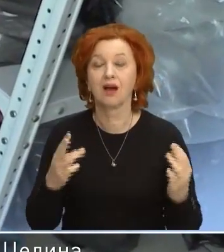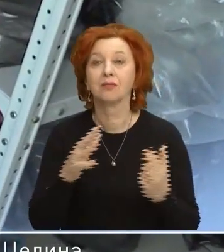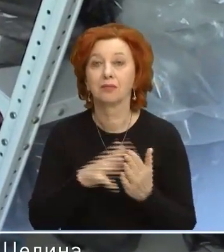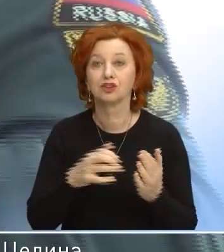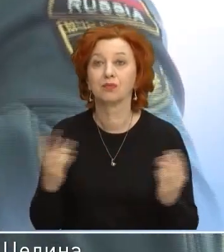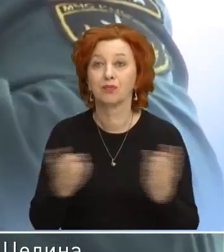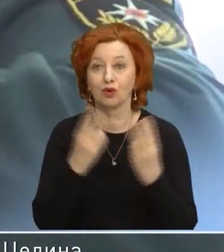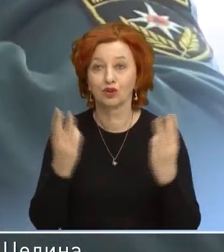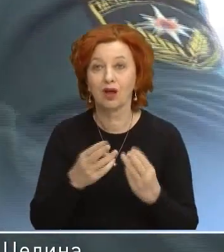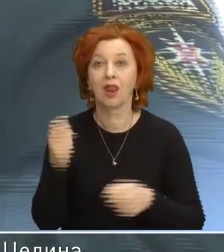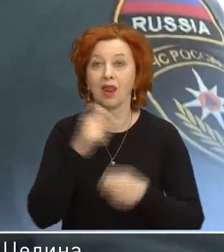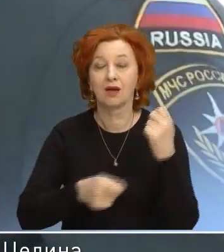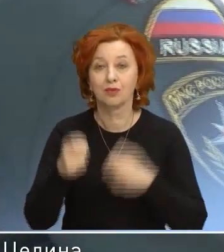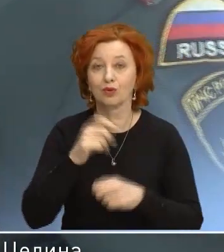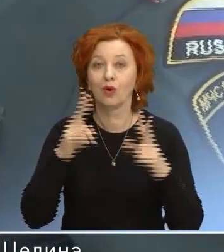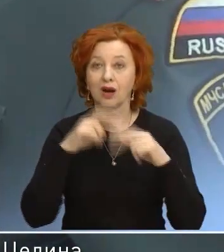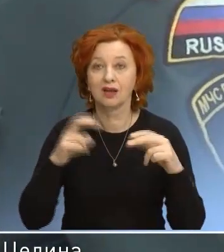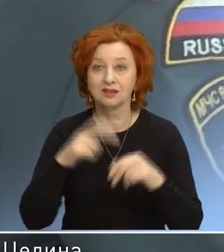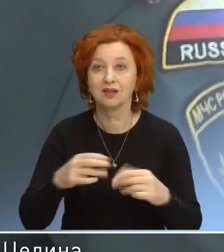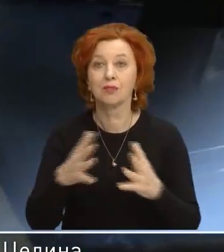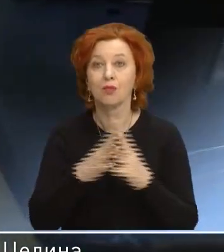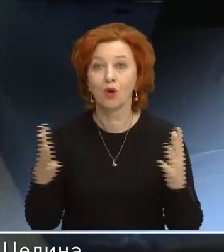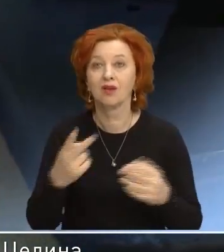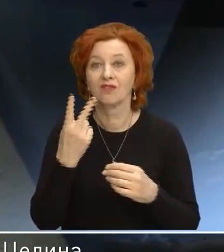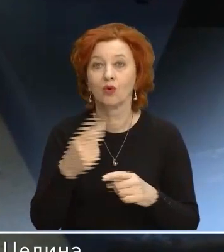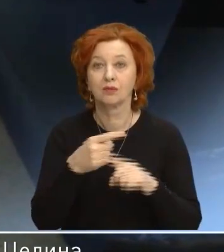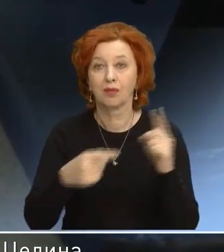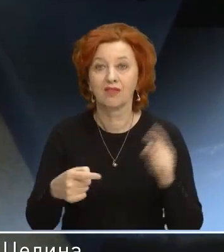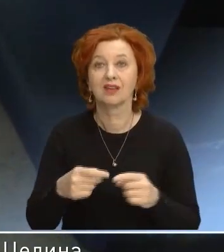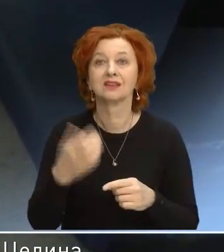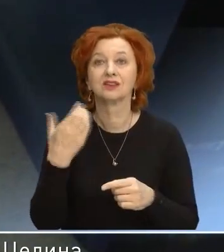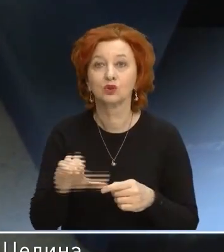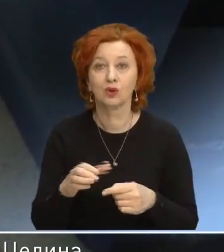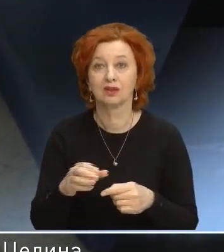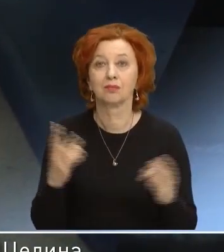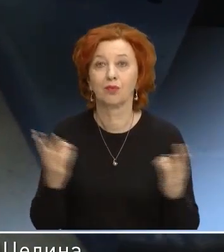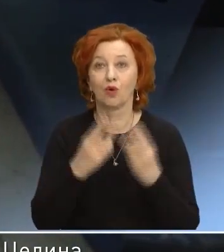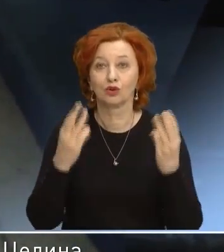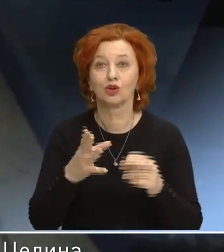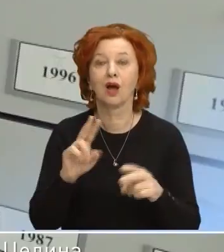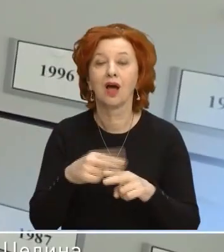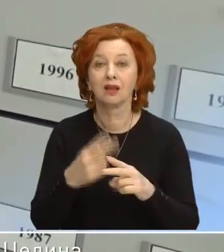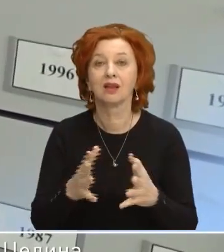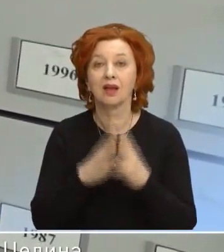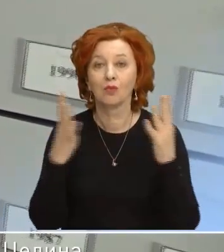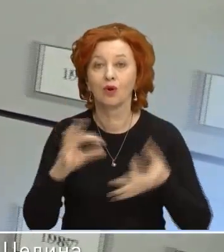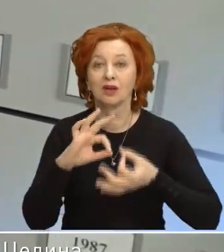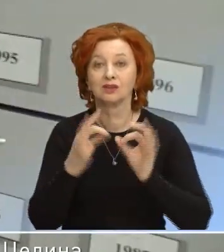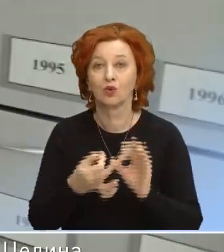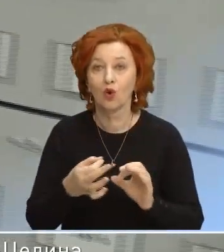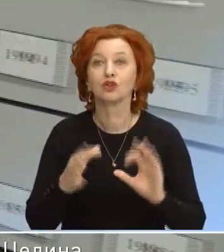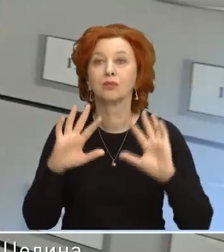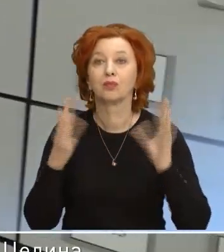Ежегодно специалисты лаборатории расследуют причины более чем 2,5 сотен пожаров. Это наиболее сложные случаи